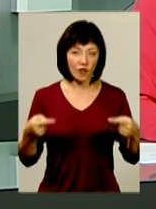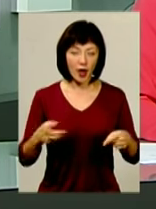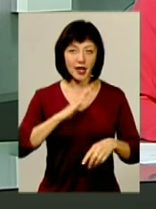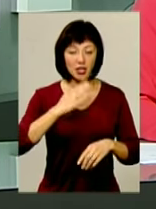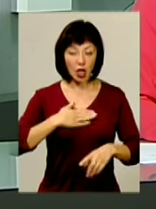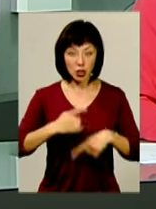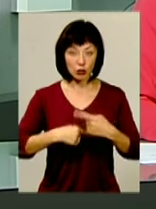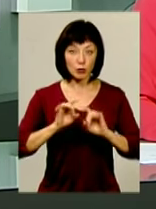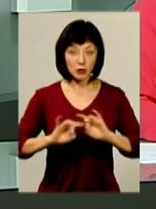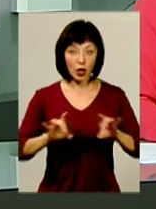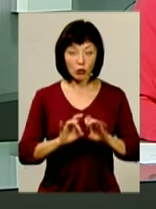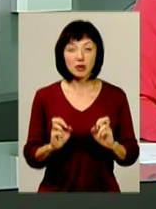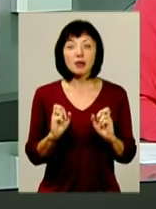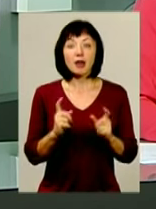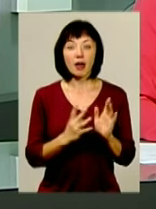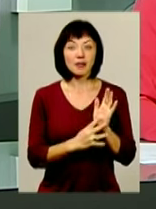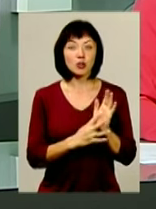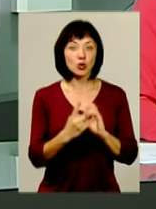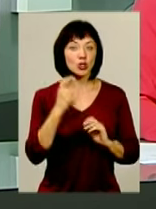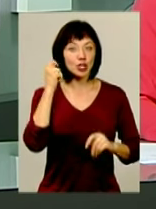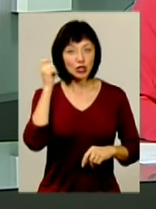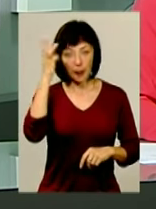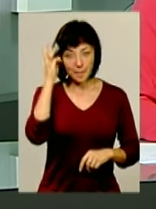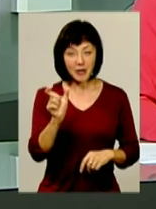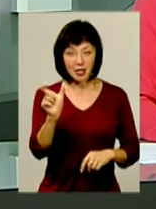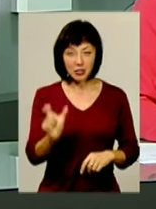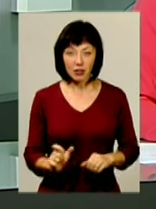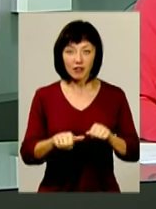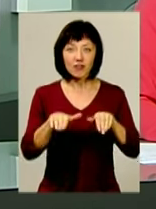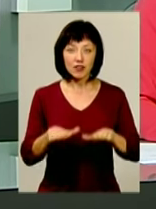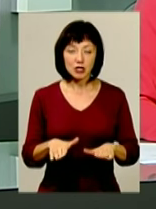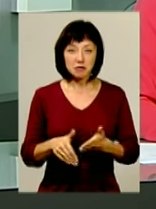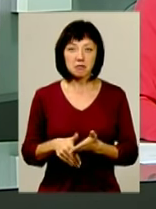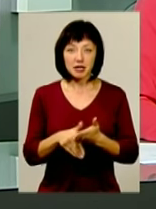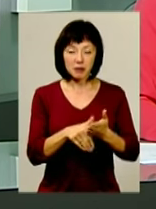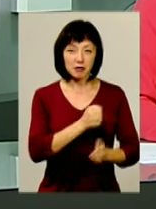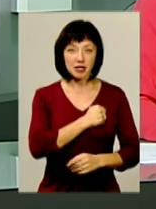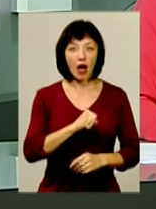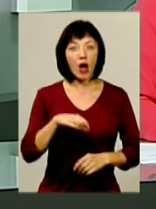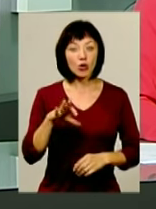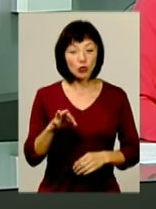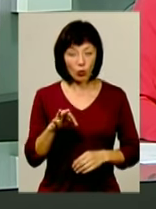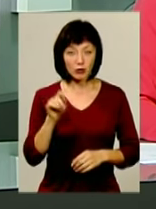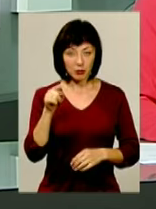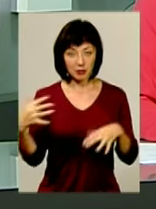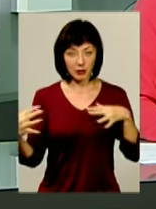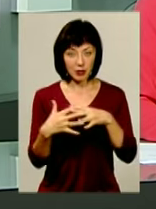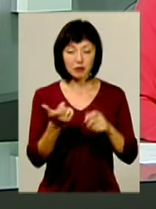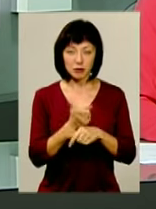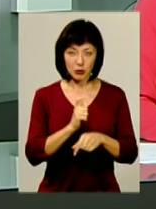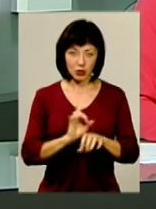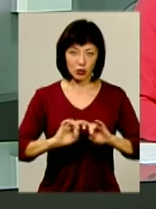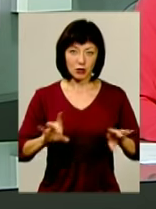Наша наступна розповідь про те, як 91-річний хмельничанин вирішив підтримати бійців АТО на передовій. Більше про це